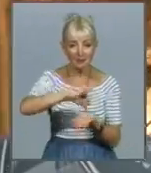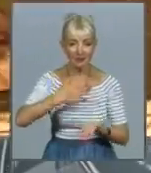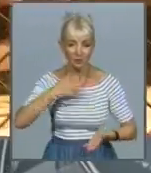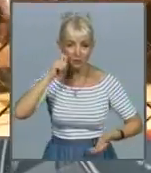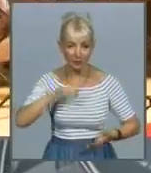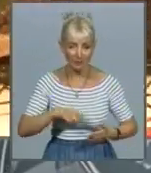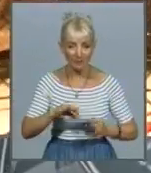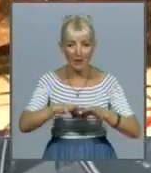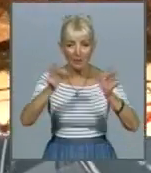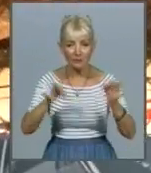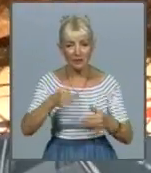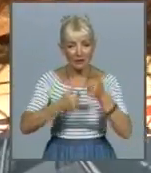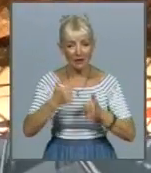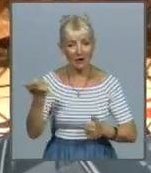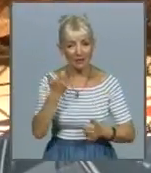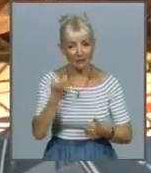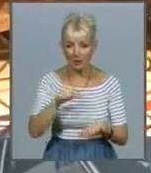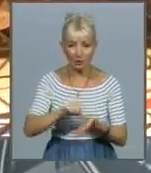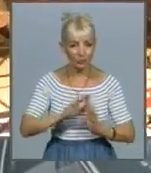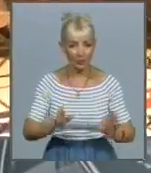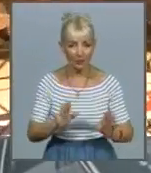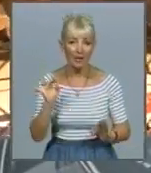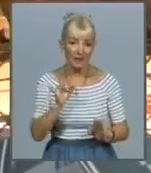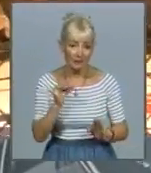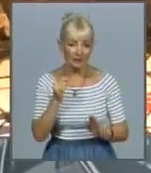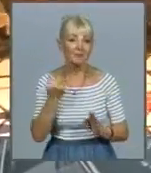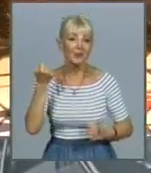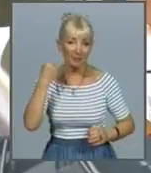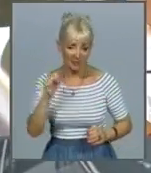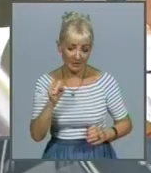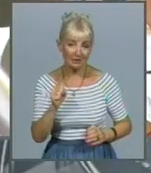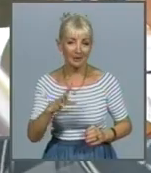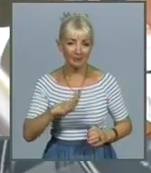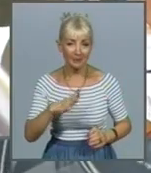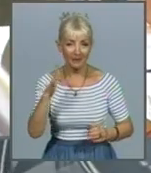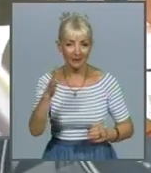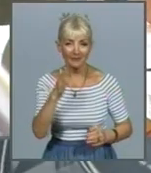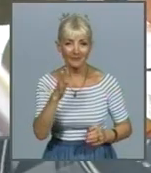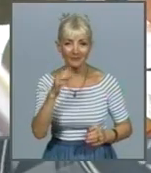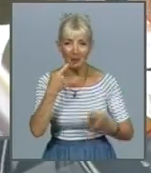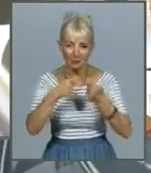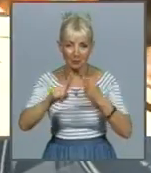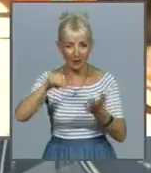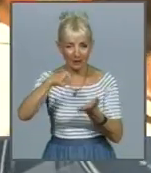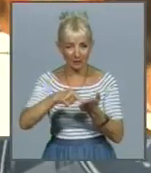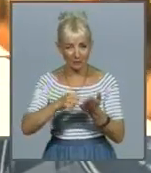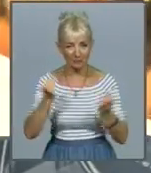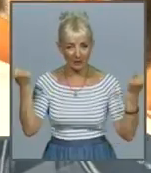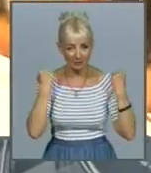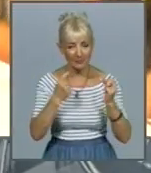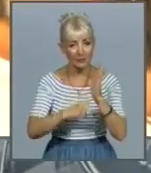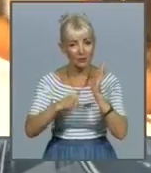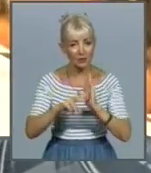профессиональных боях харьковчане не участвовали соответственно лавры победителей достались иногородним бойцам весе до 66